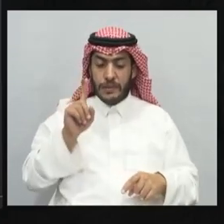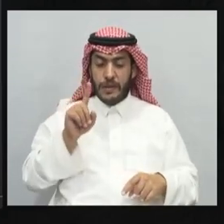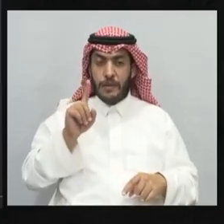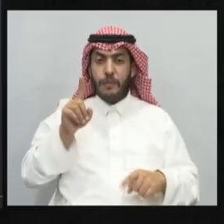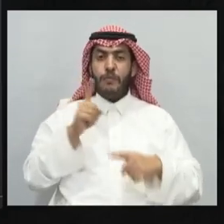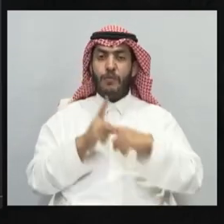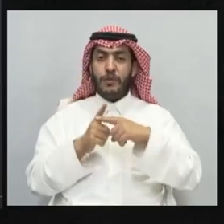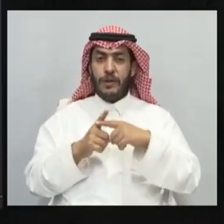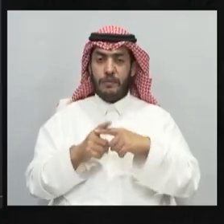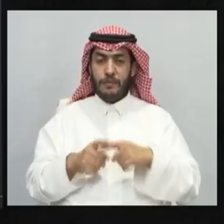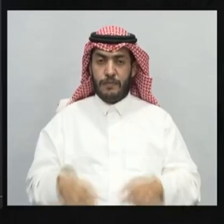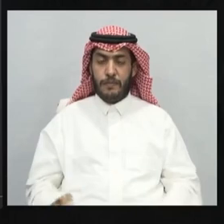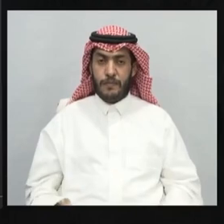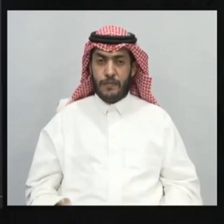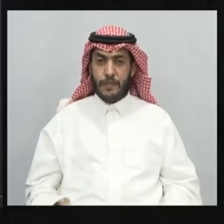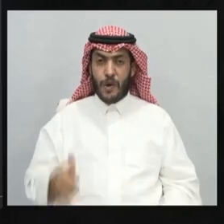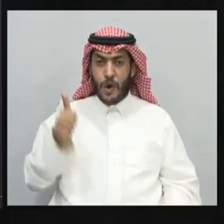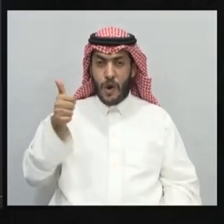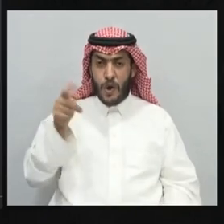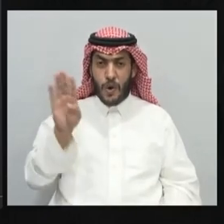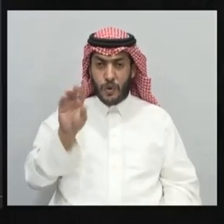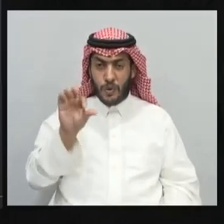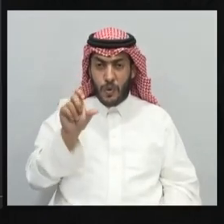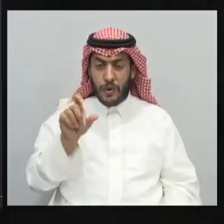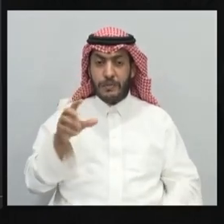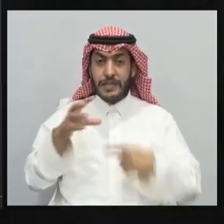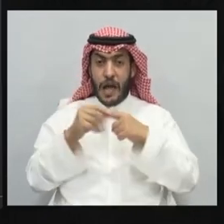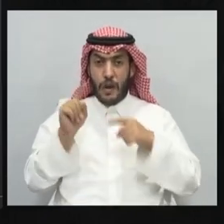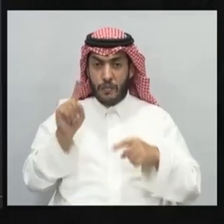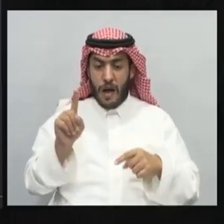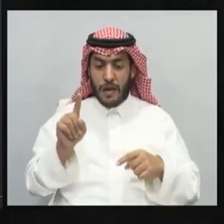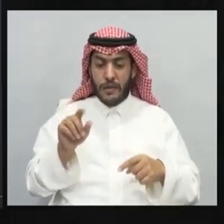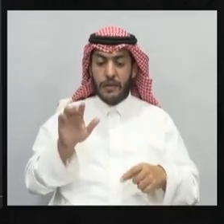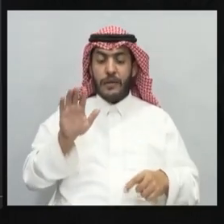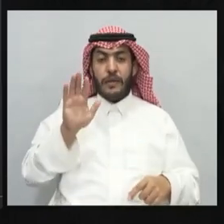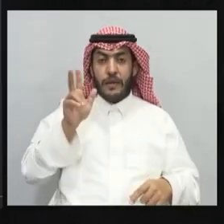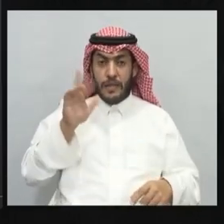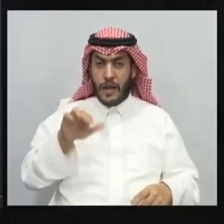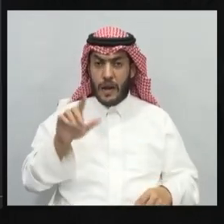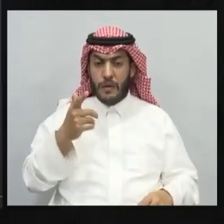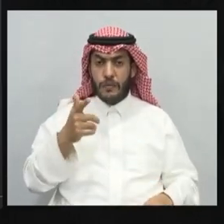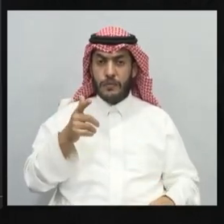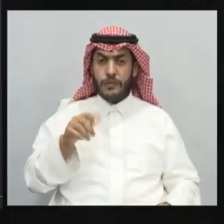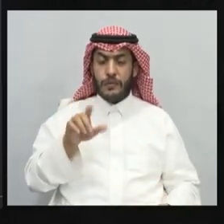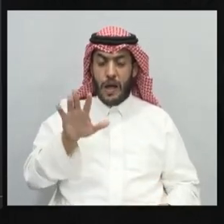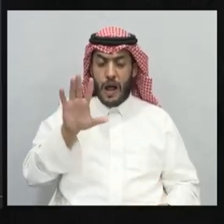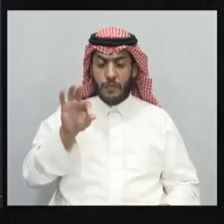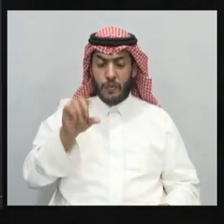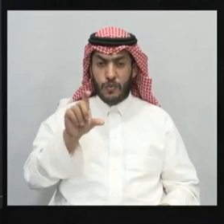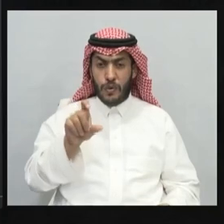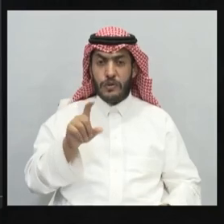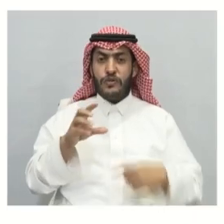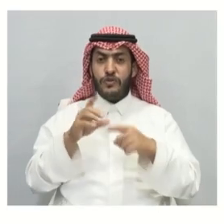لكنها موجبه اذا الالكترون يا شباب شحنته سالب واحد بينما ايش بينما البروتون